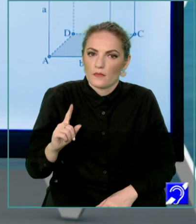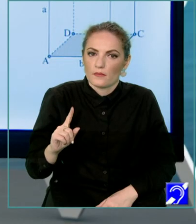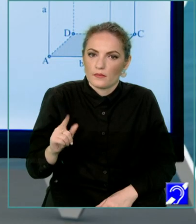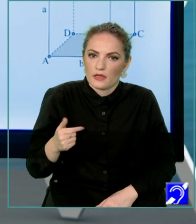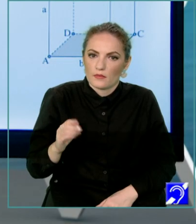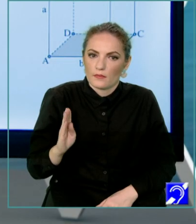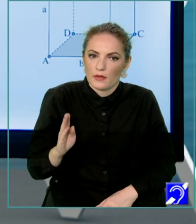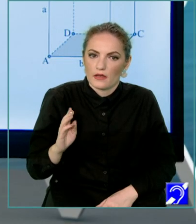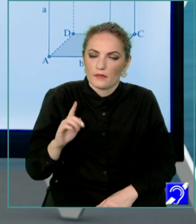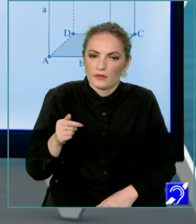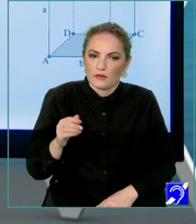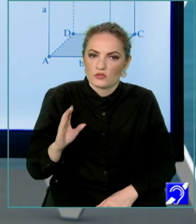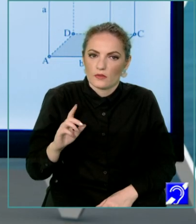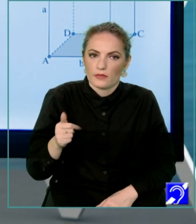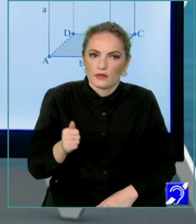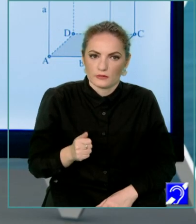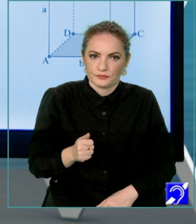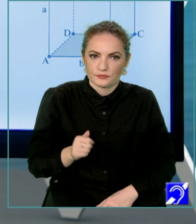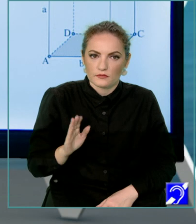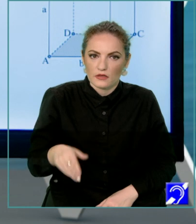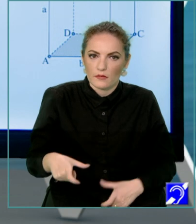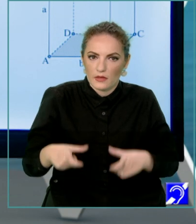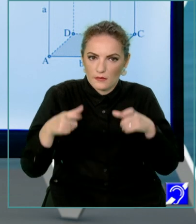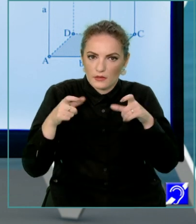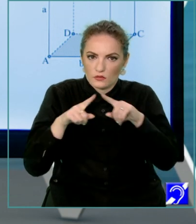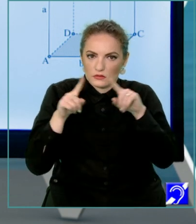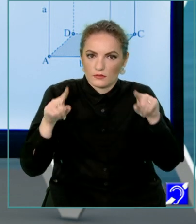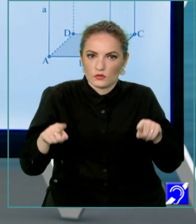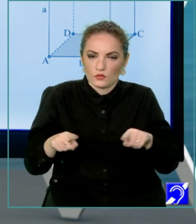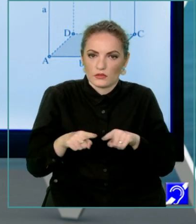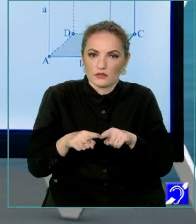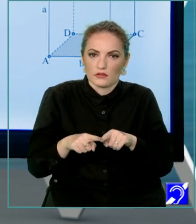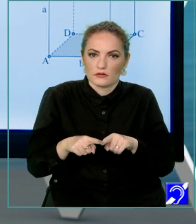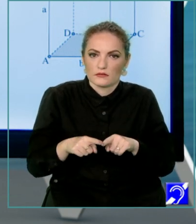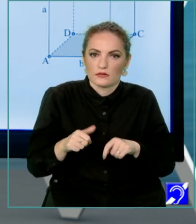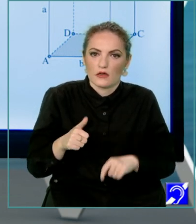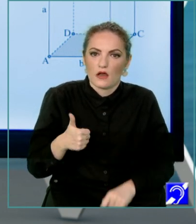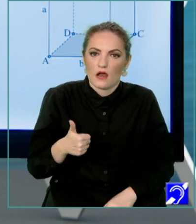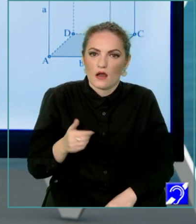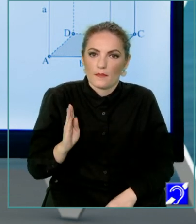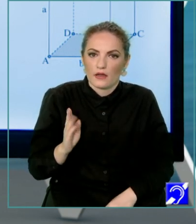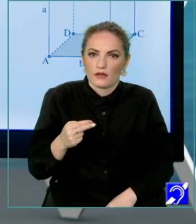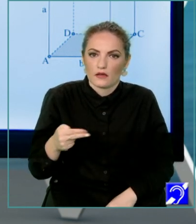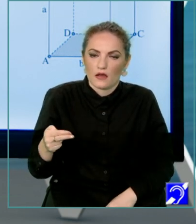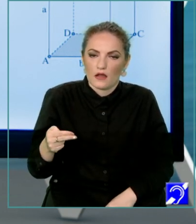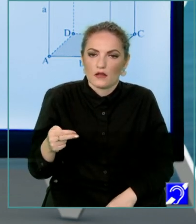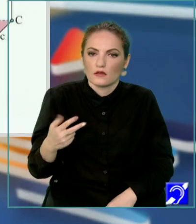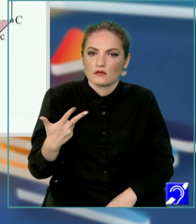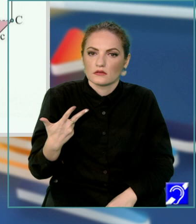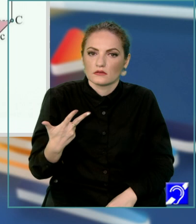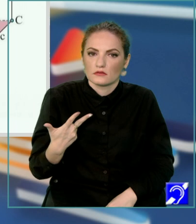fie paralelipipedul dreptunghic ABCD a prim b prim c prim D prim